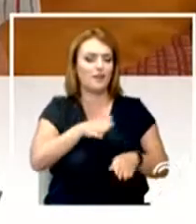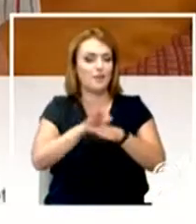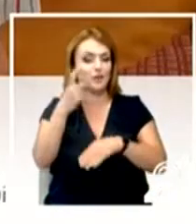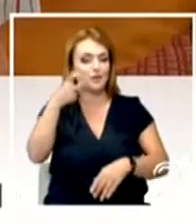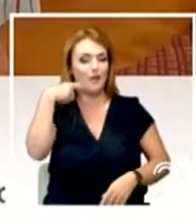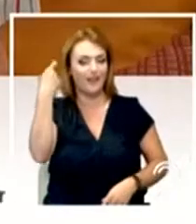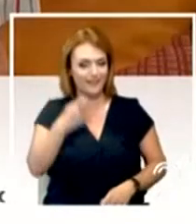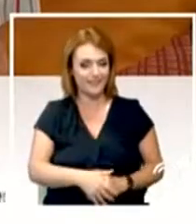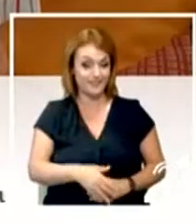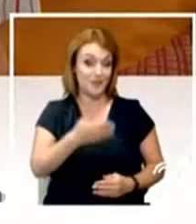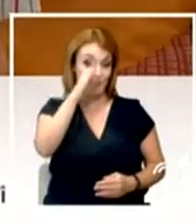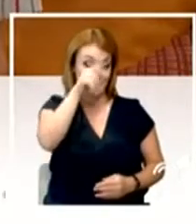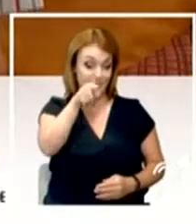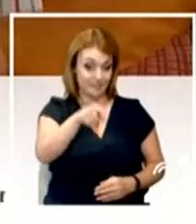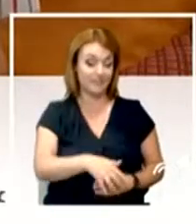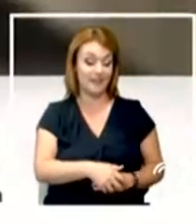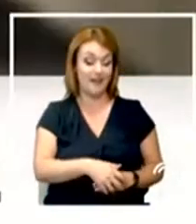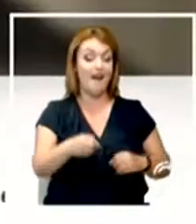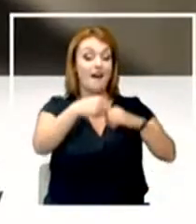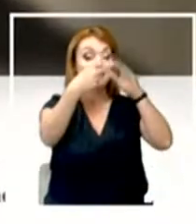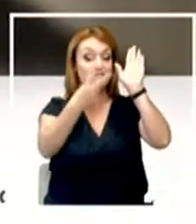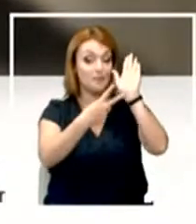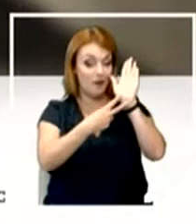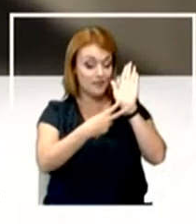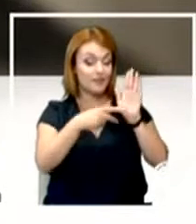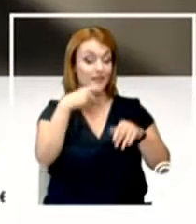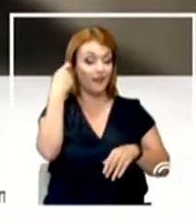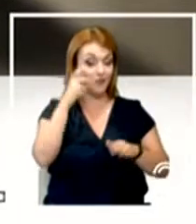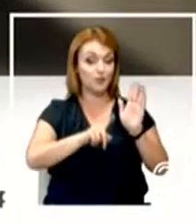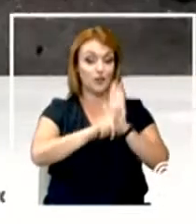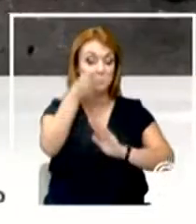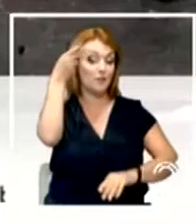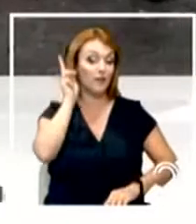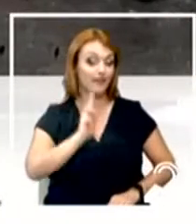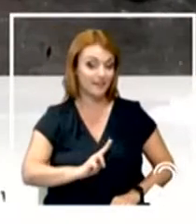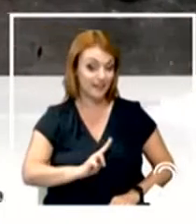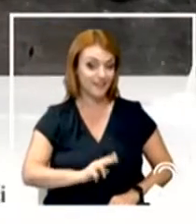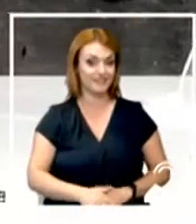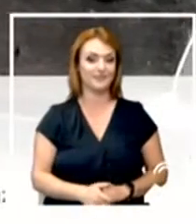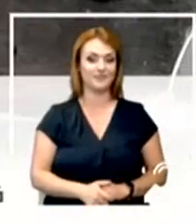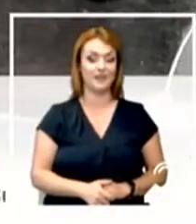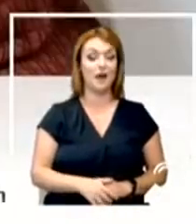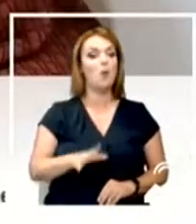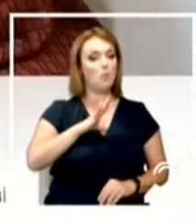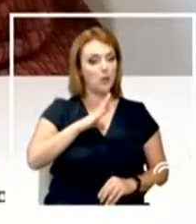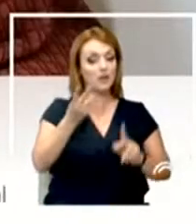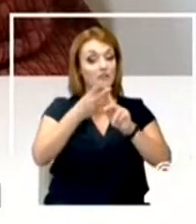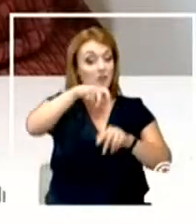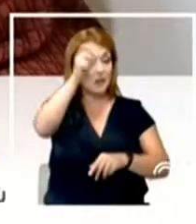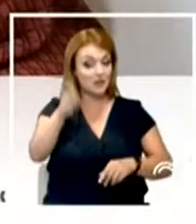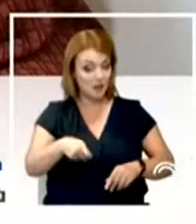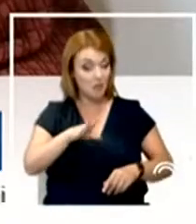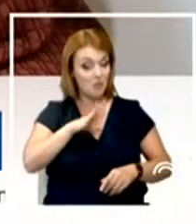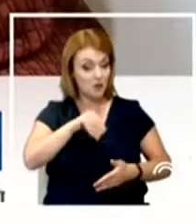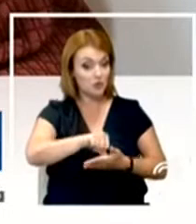Bruno Brunetta. La 17 ani s-a îmbarcat voluntar pe crucișătorul Ducele d'Aosta. Acolo l-a prins și al doilea război mondial. La guerra